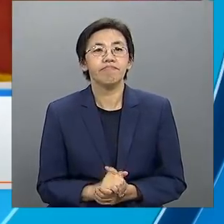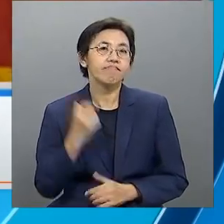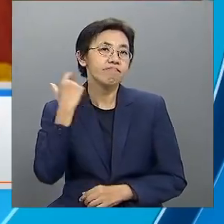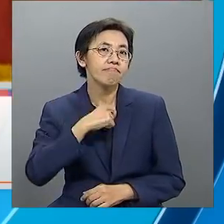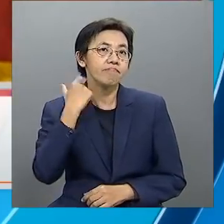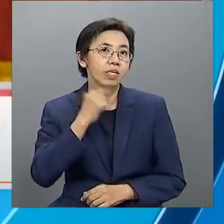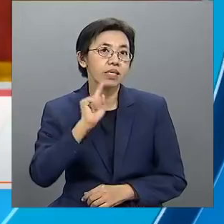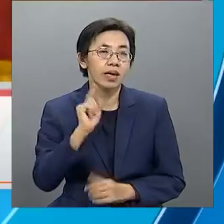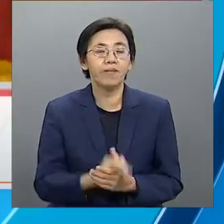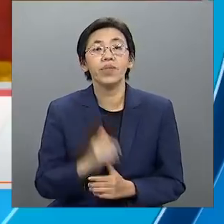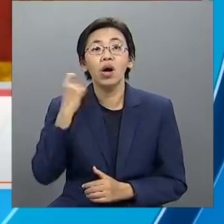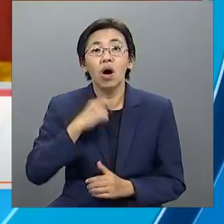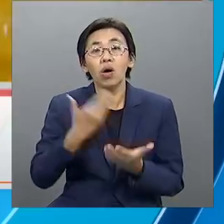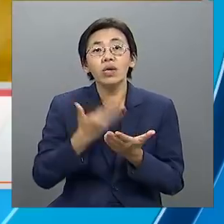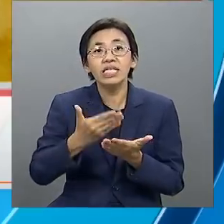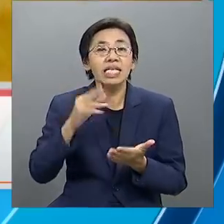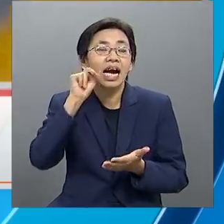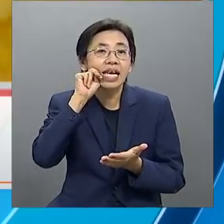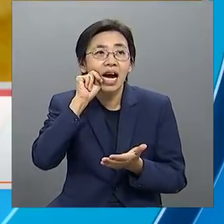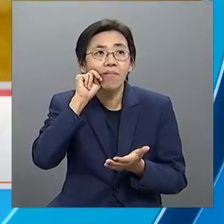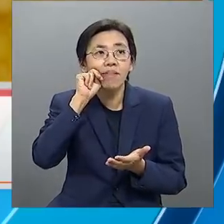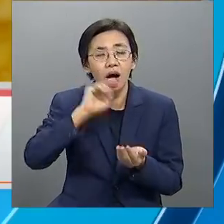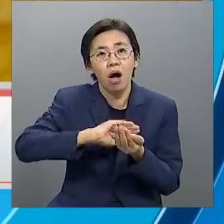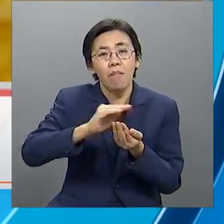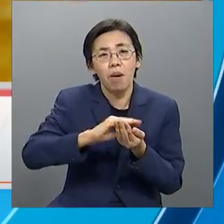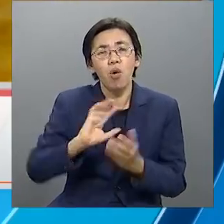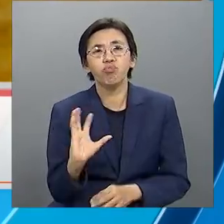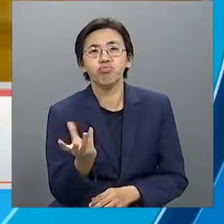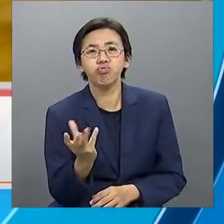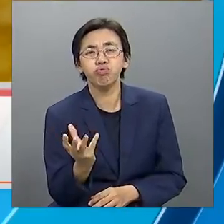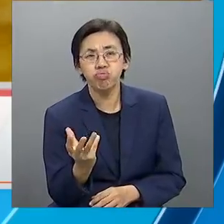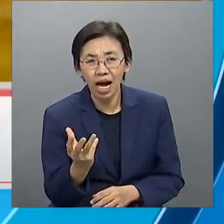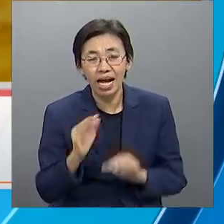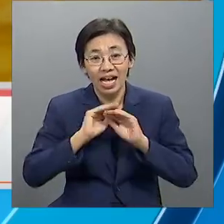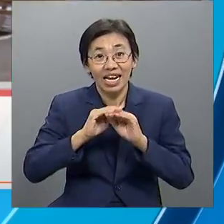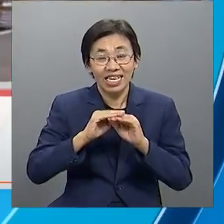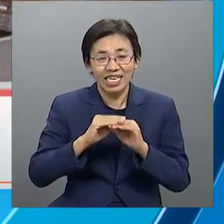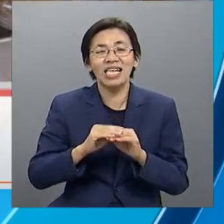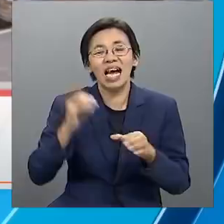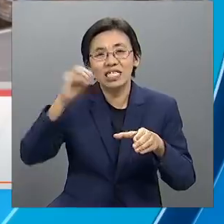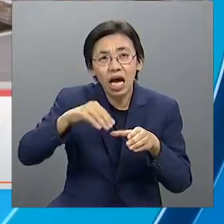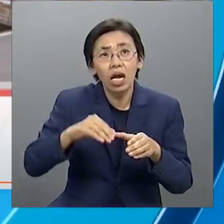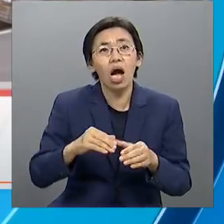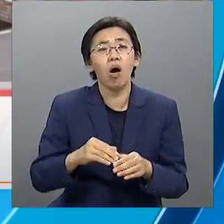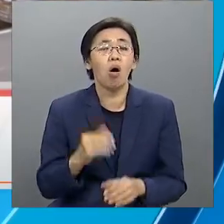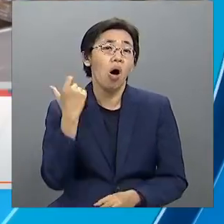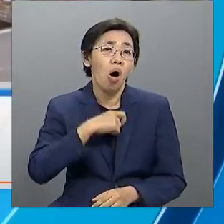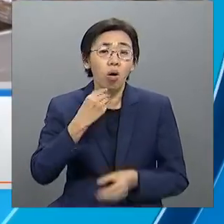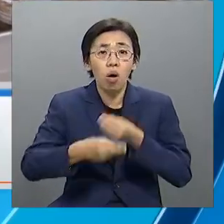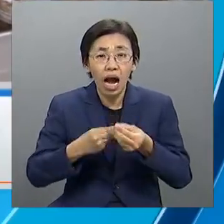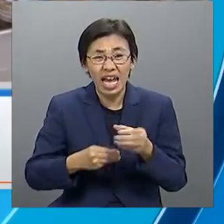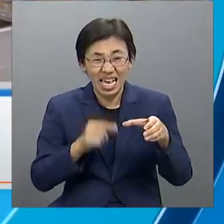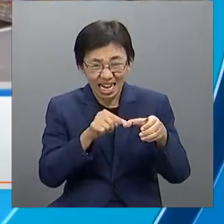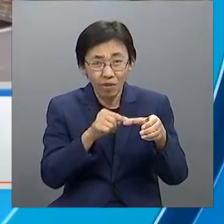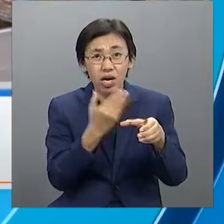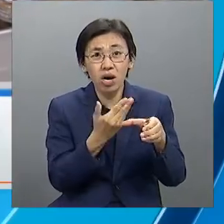ซื้อน้ำมะม่วงปั่นกินน้ำมะม่วงปั่นใส่กะทินี่แหละค่ะที่ฮ่องกงขายแก้วละ120 บาท น่าเห็นไหม มาที่ประเท